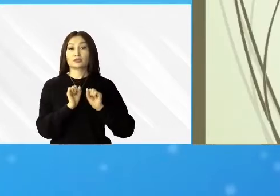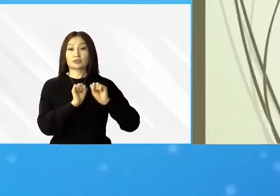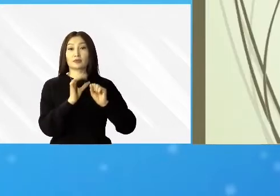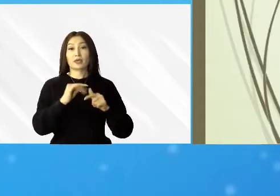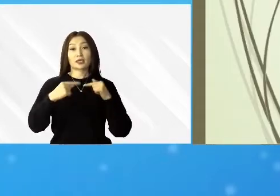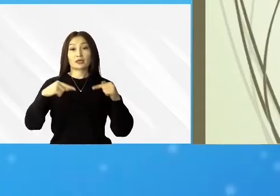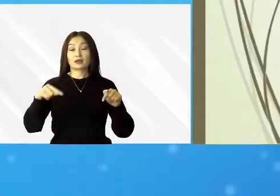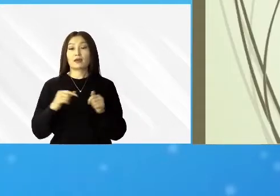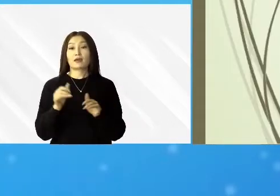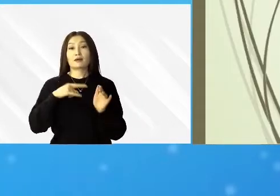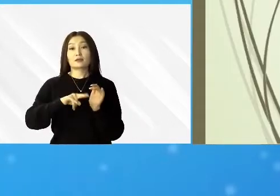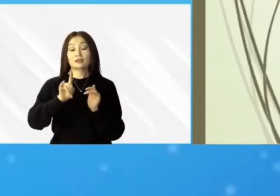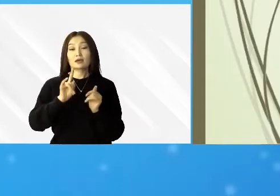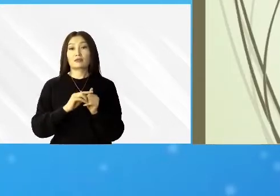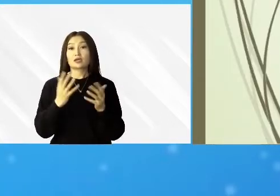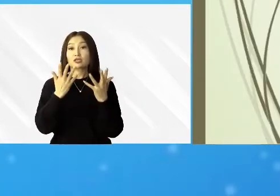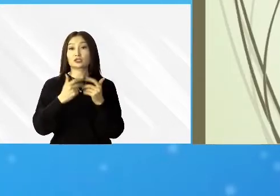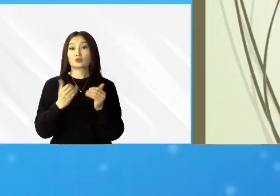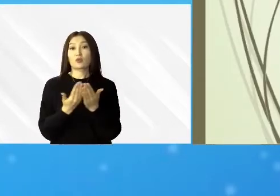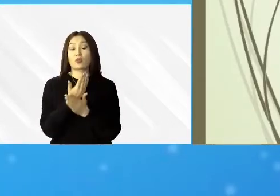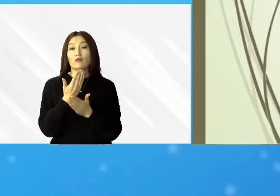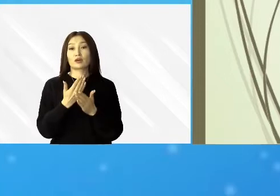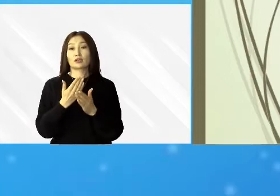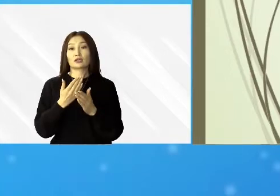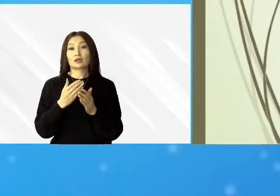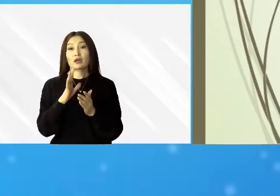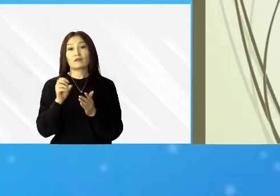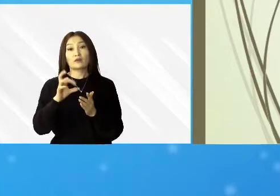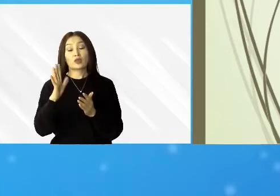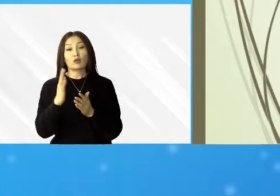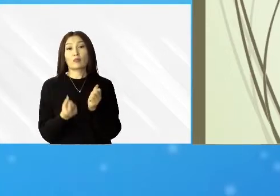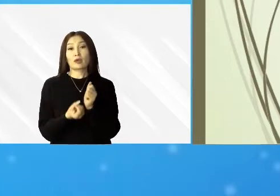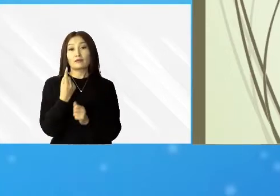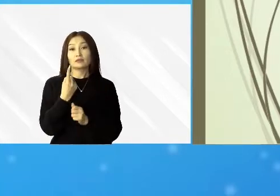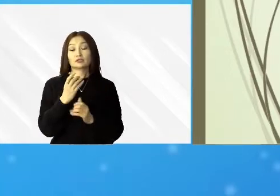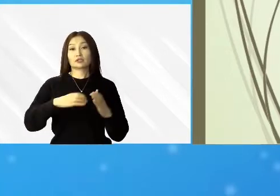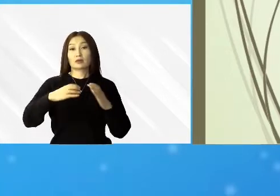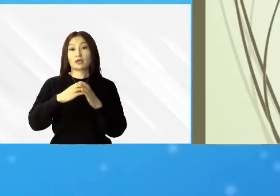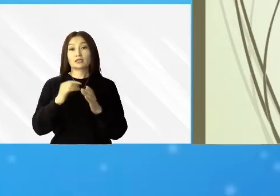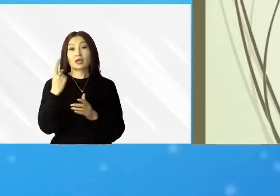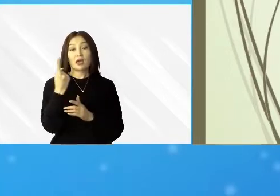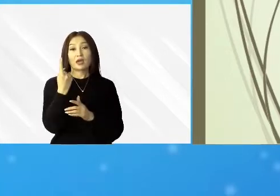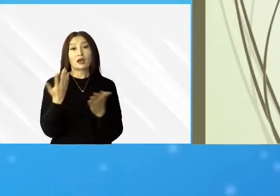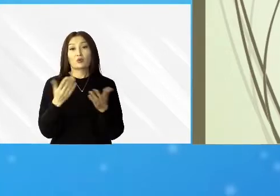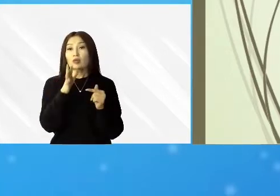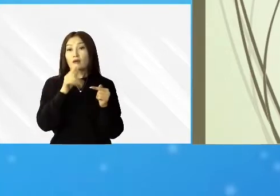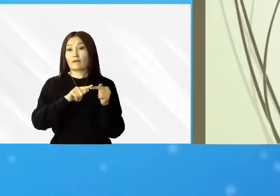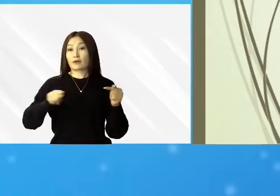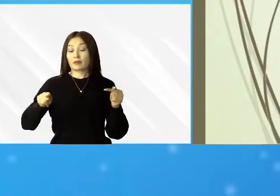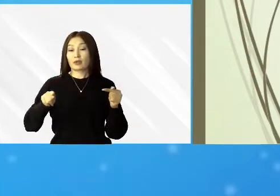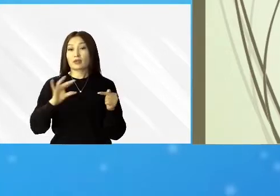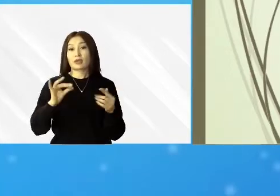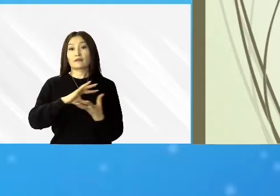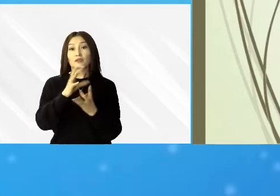далее. Рождаемость – число новых особей, появившихся в популяции за единицу времени и